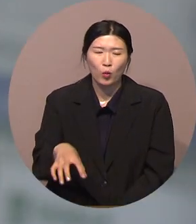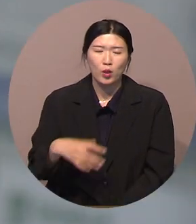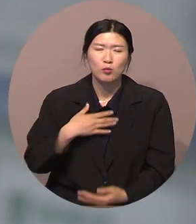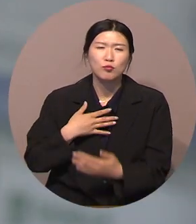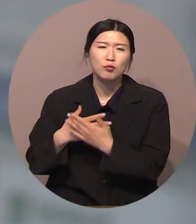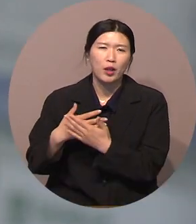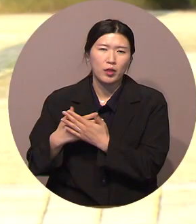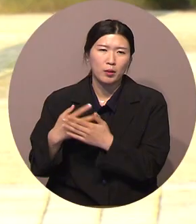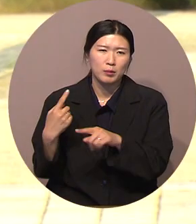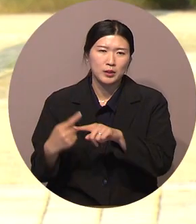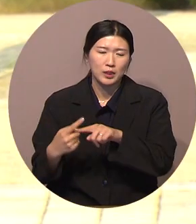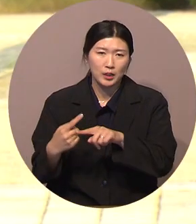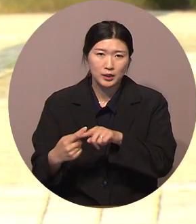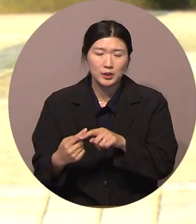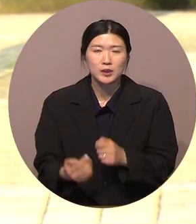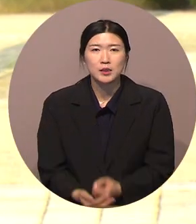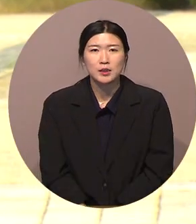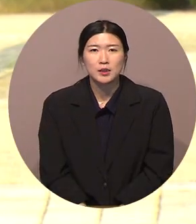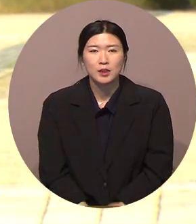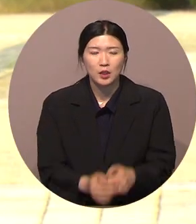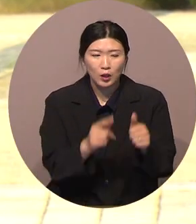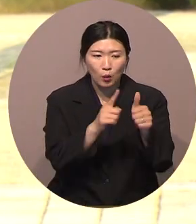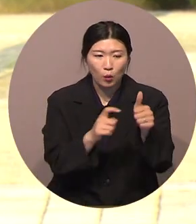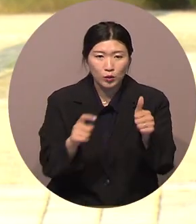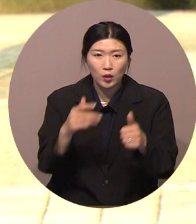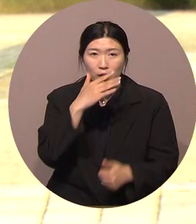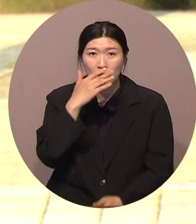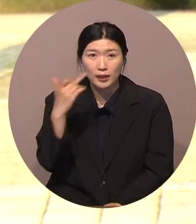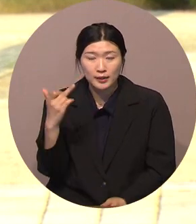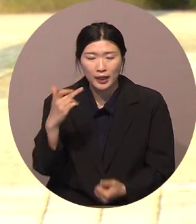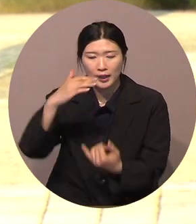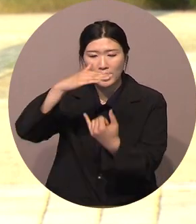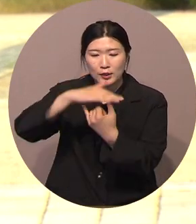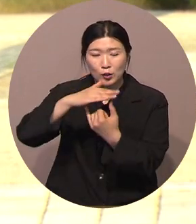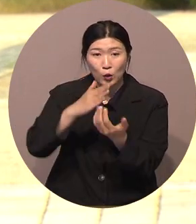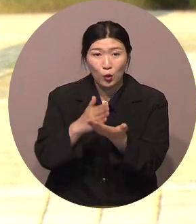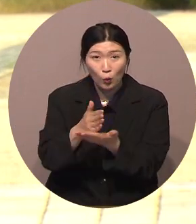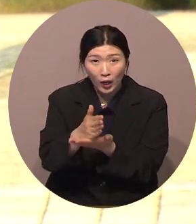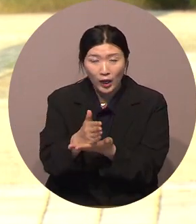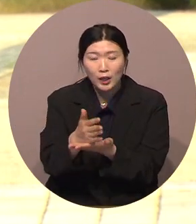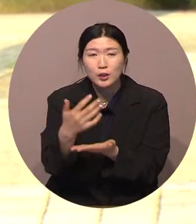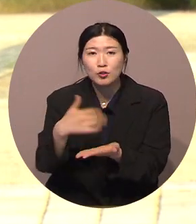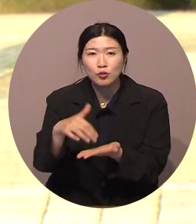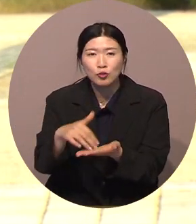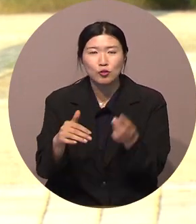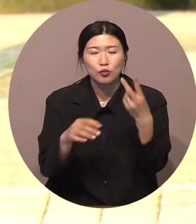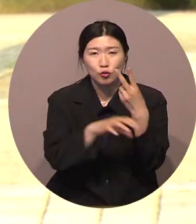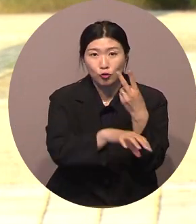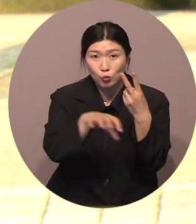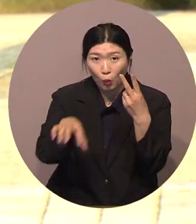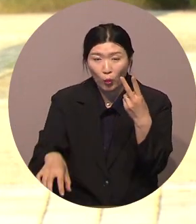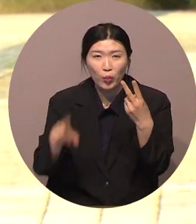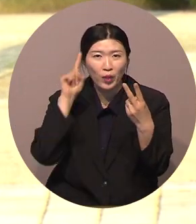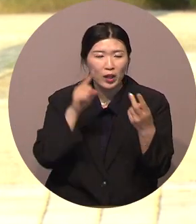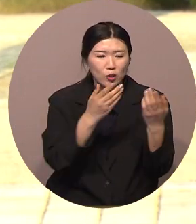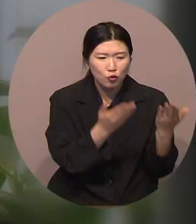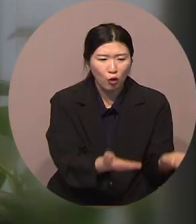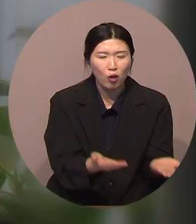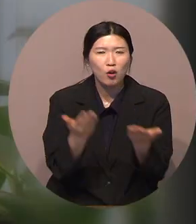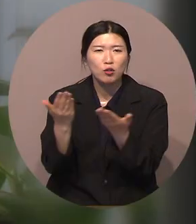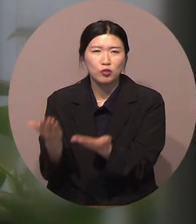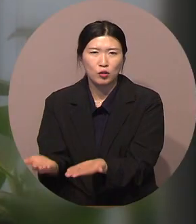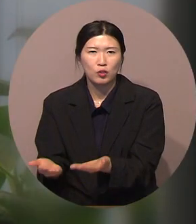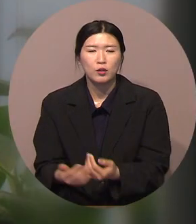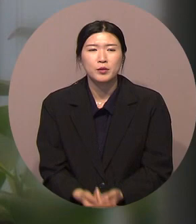않습니다 이곳 내포신도시는 소아 청소년과 병의원이 두 뿐인데 두곳 모두 휴진에 들어갑니다